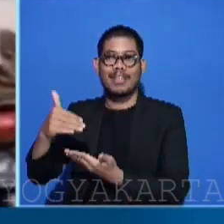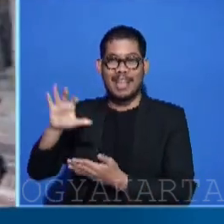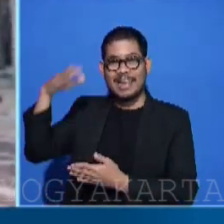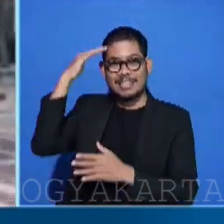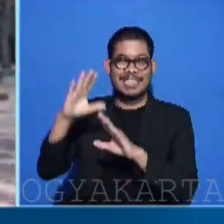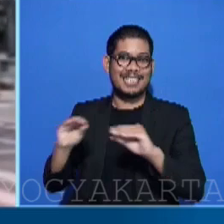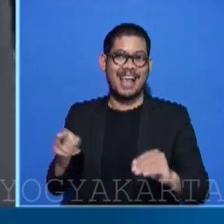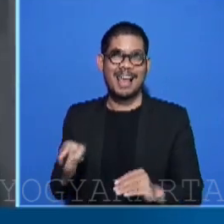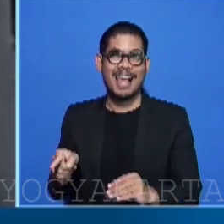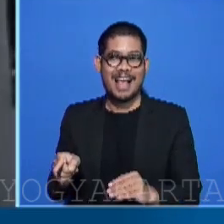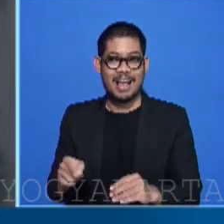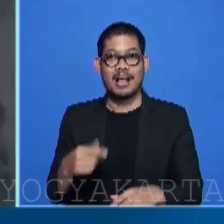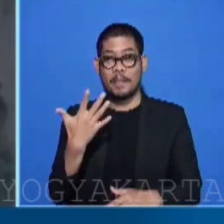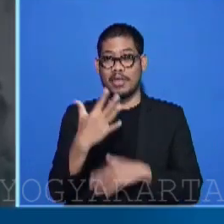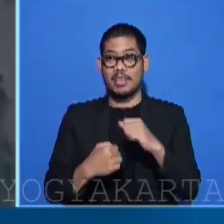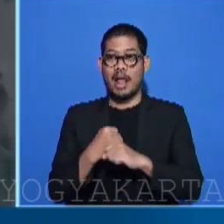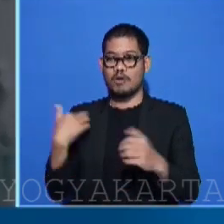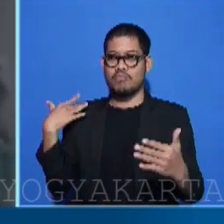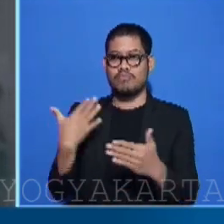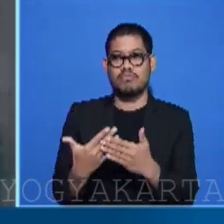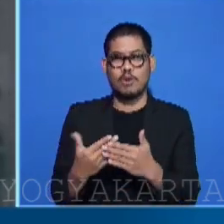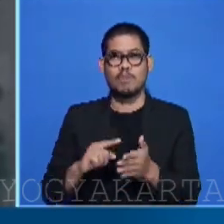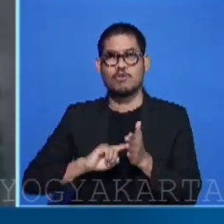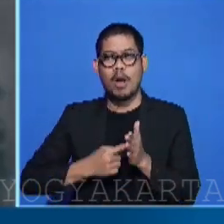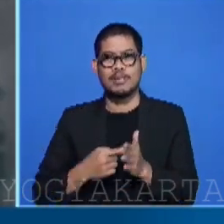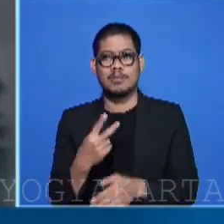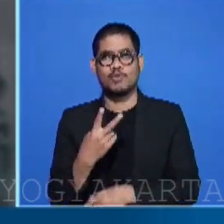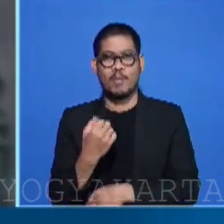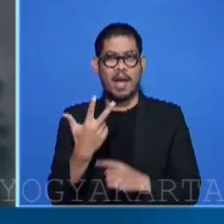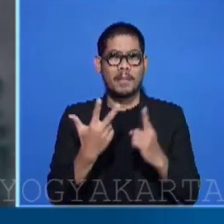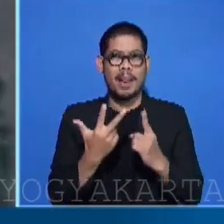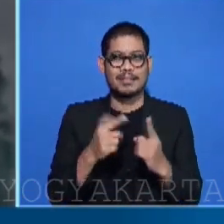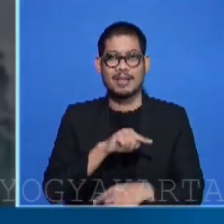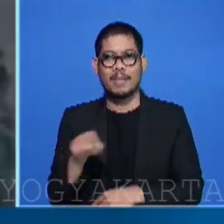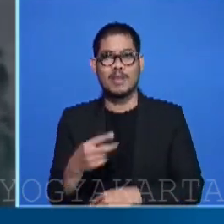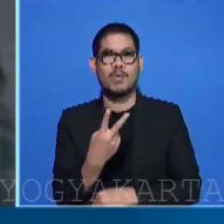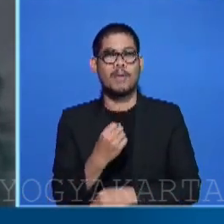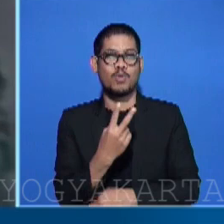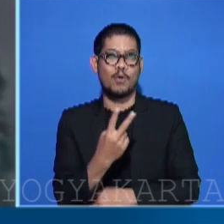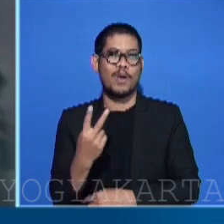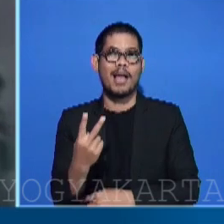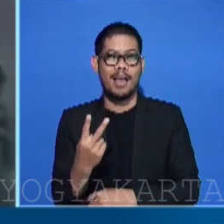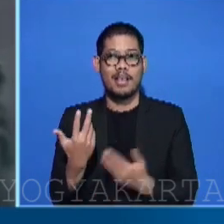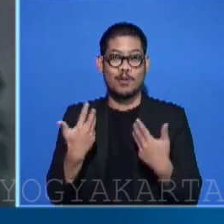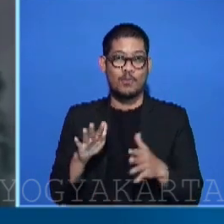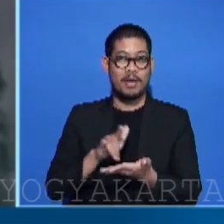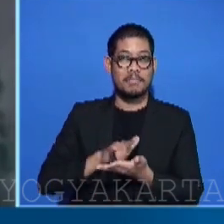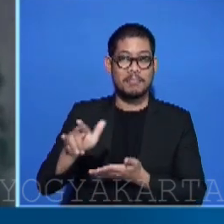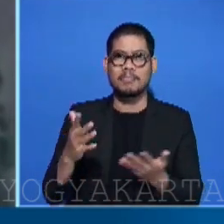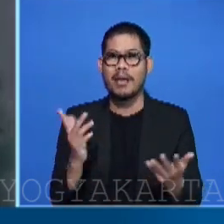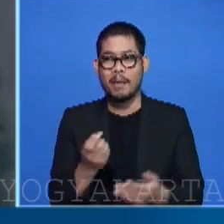selama 15 tahun terakhir sejak tahun 2018 hingga 2022 tercatat telah mengirimkan